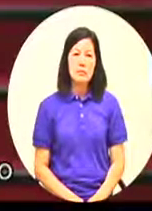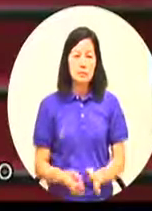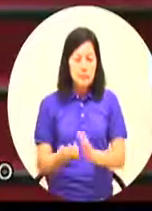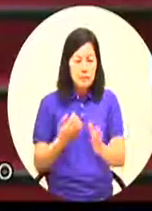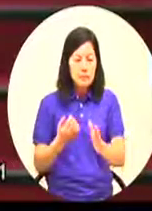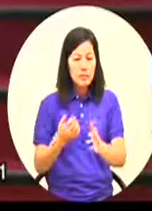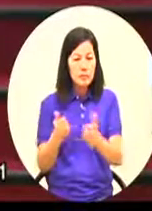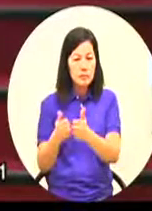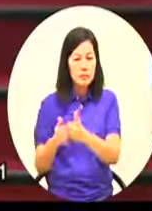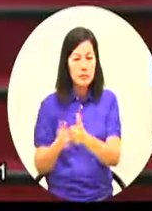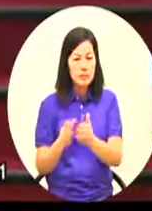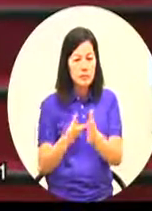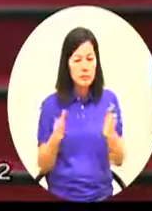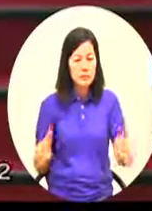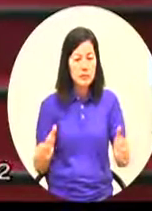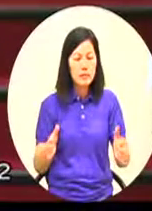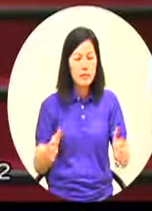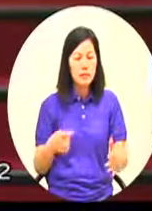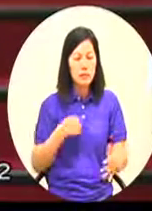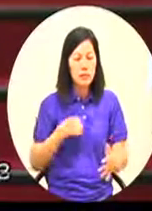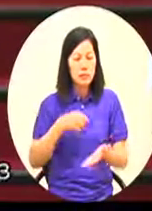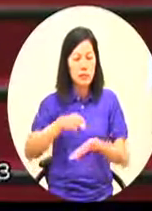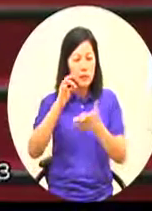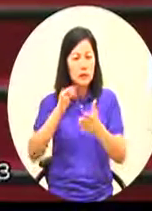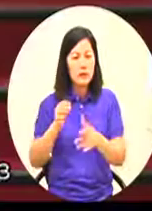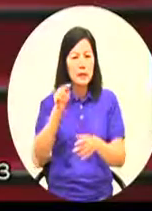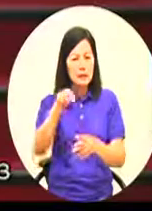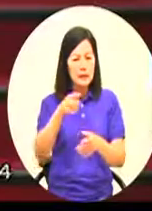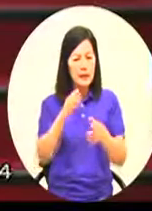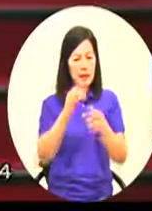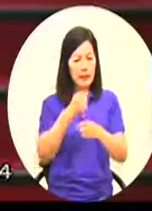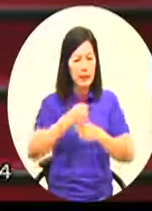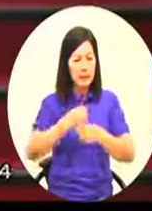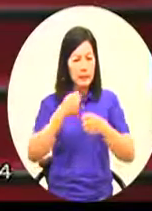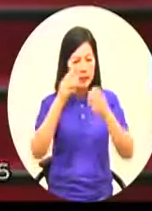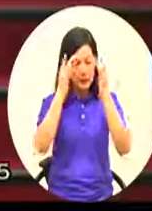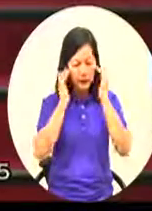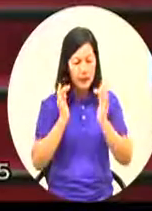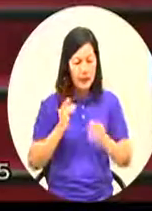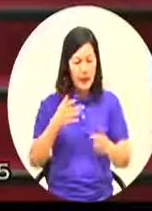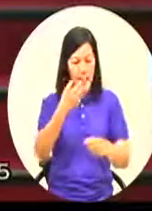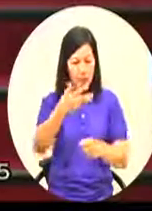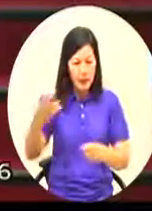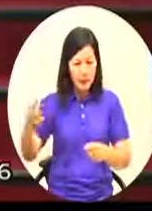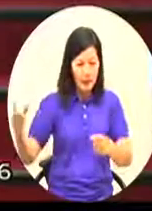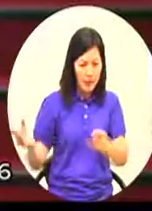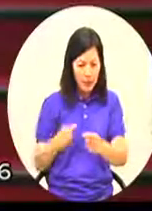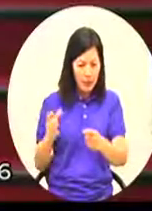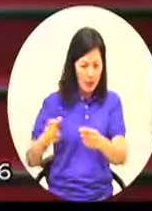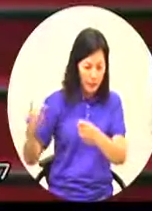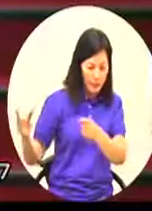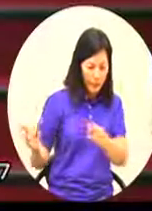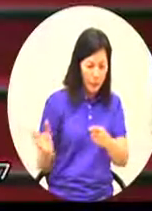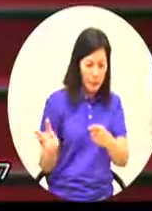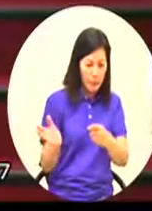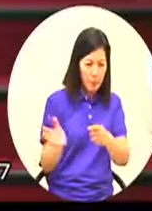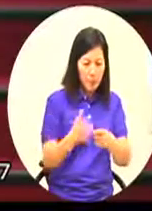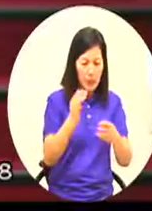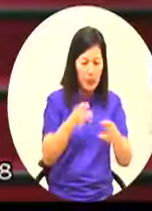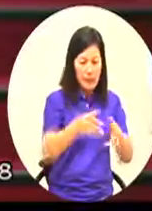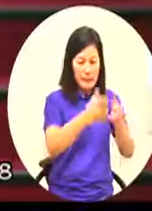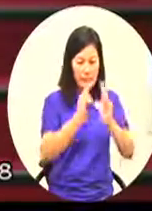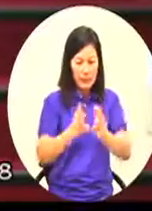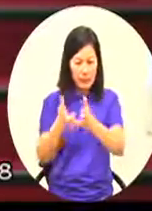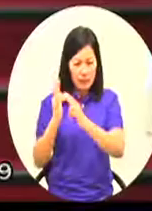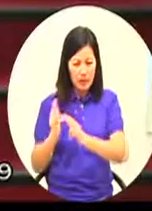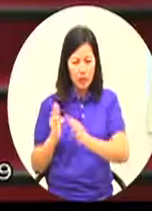期，我经常提到我们那么像在88水灾冲毁了12座水泥桥吊